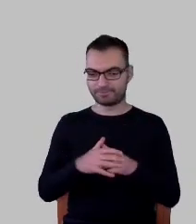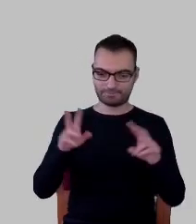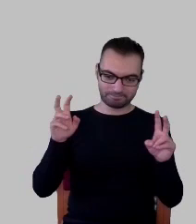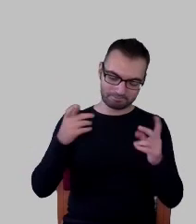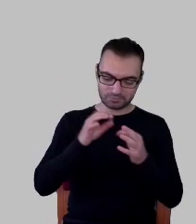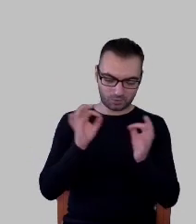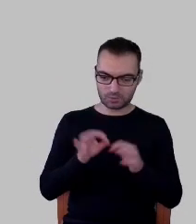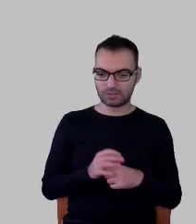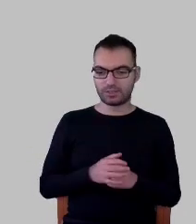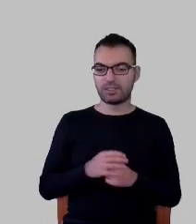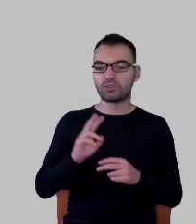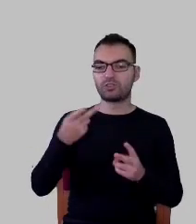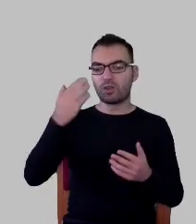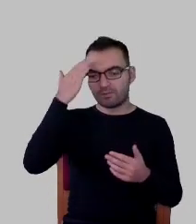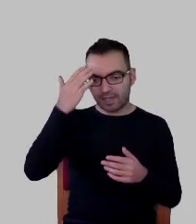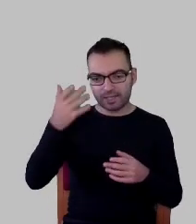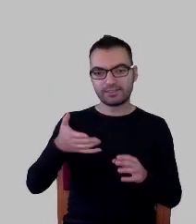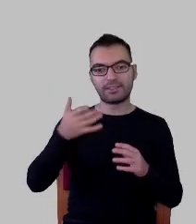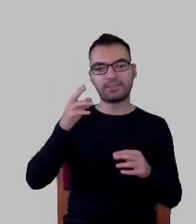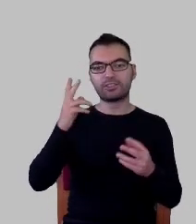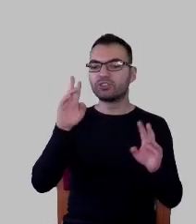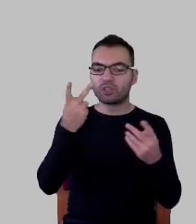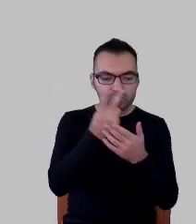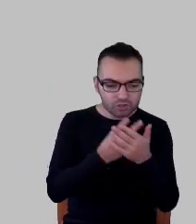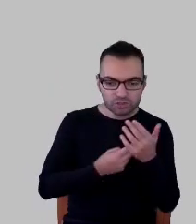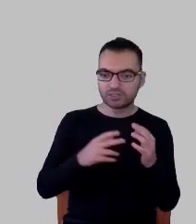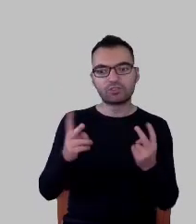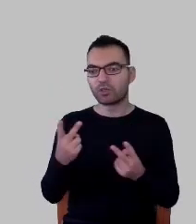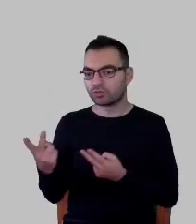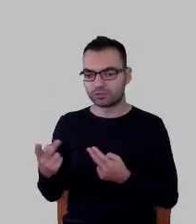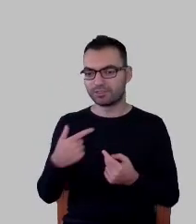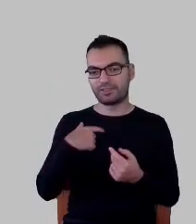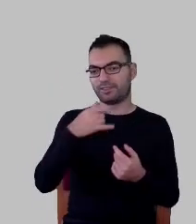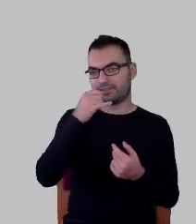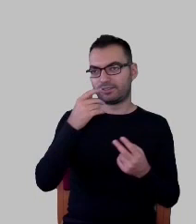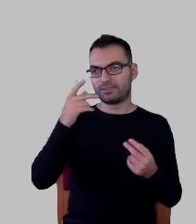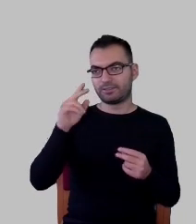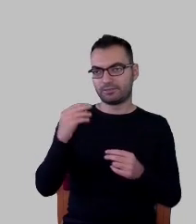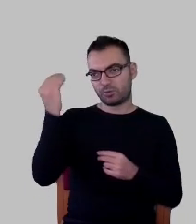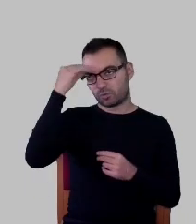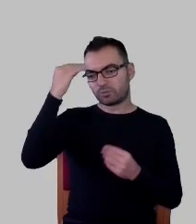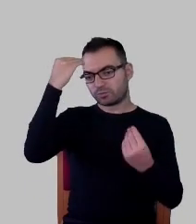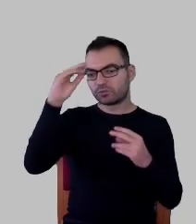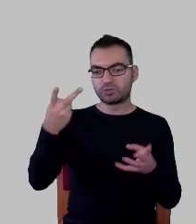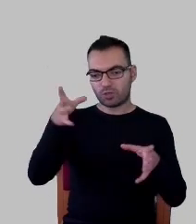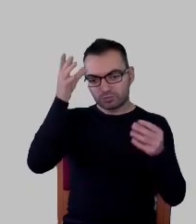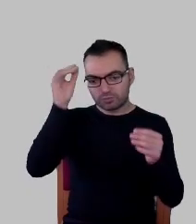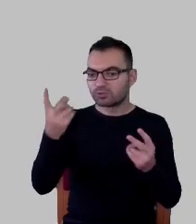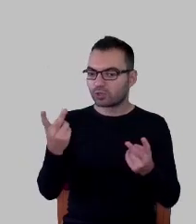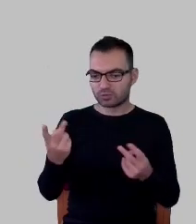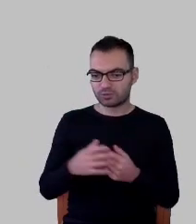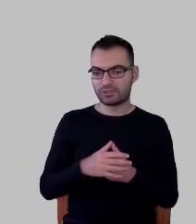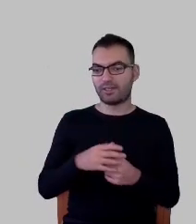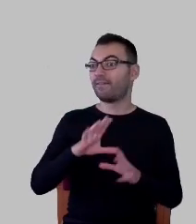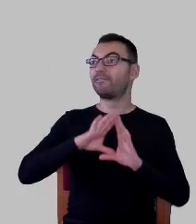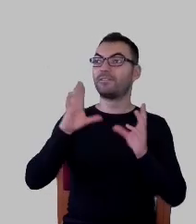brać wiedzę, skąd brać informacje, bo nie spodziewajmy się, że wszystkie odpowiedzi znajdą się